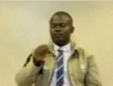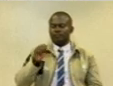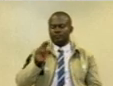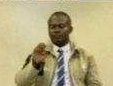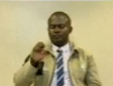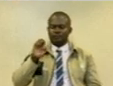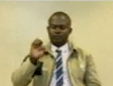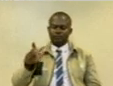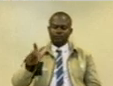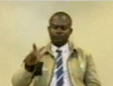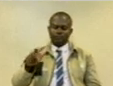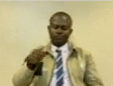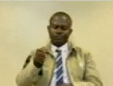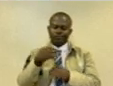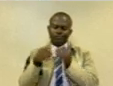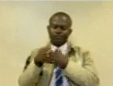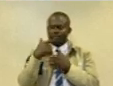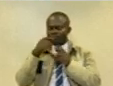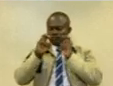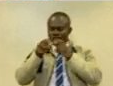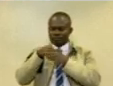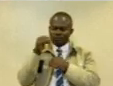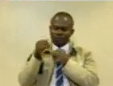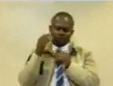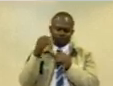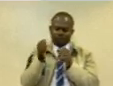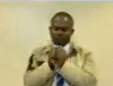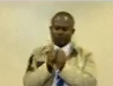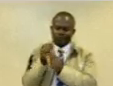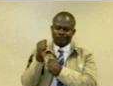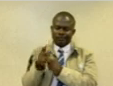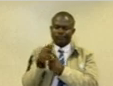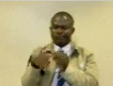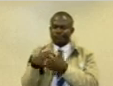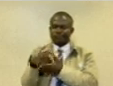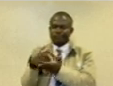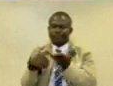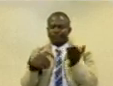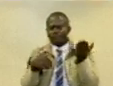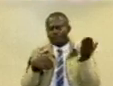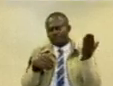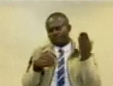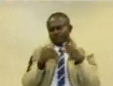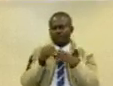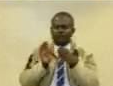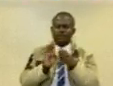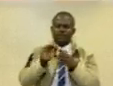de santé ayi sosiyete ivuga ko mu mpera z'ukwezi kwa 12 izageza agera kuri miliyari imwe